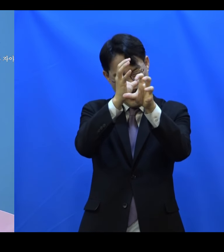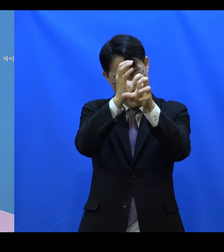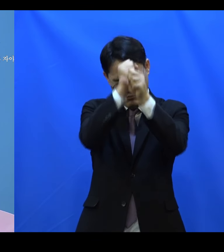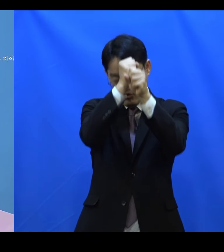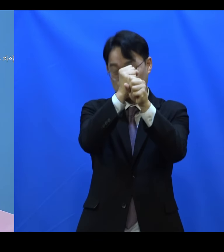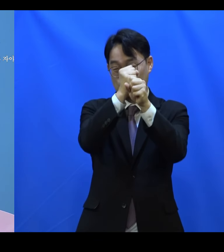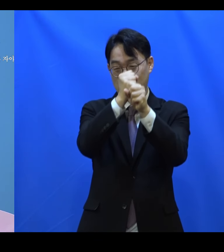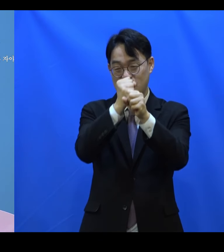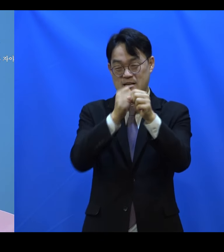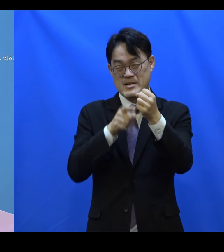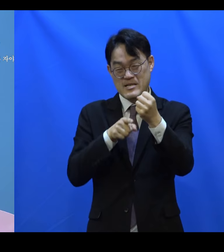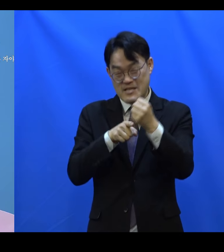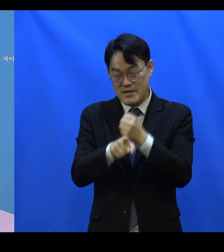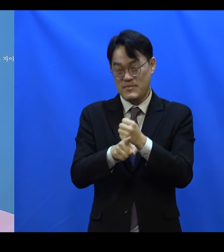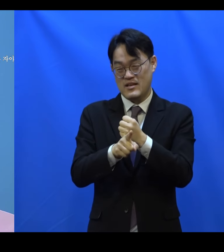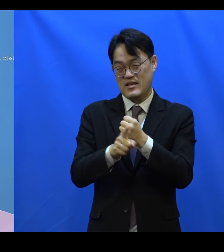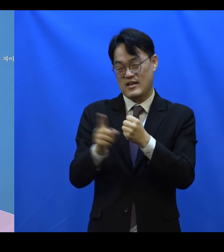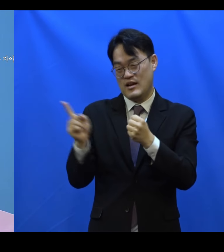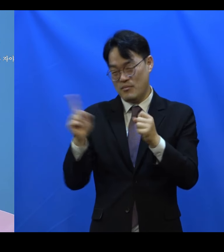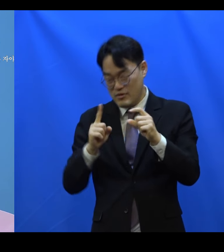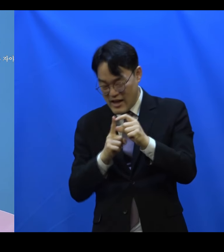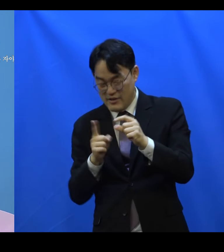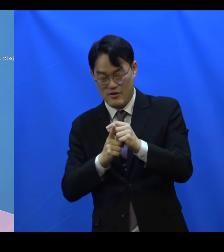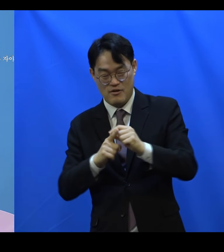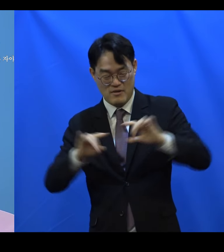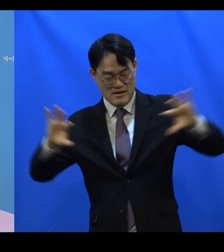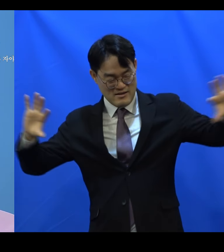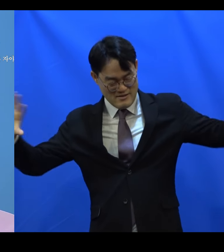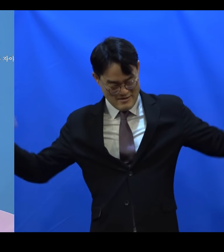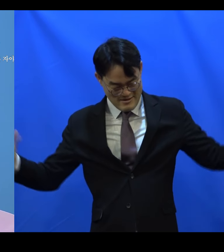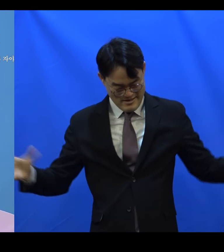각자에 따라 다른 거죠. 오늘 여기도 마찬가지.